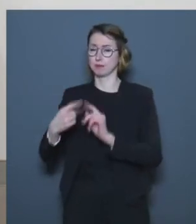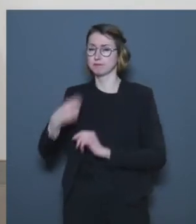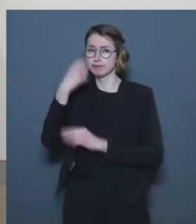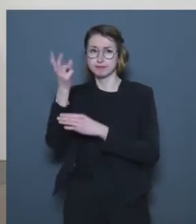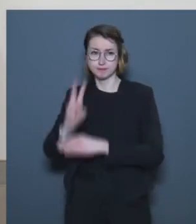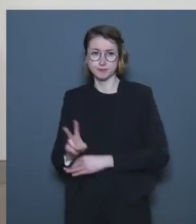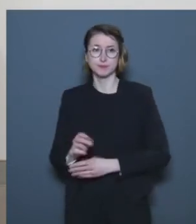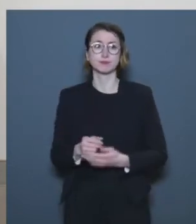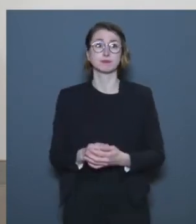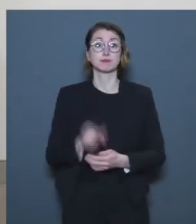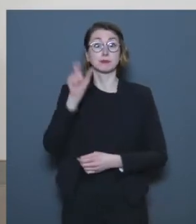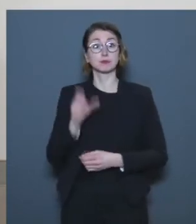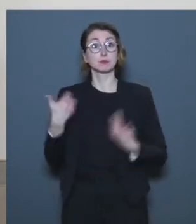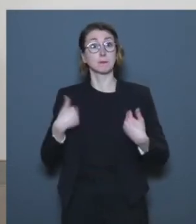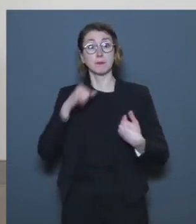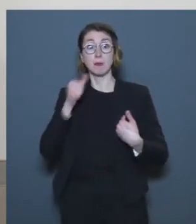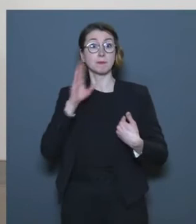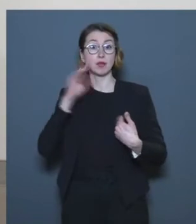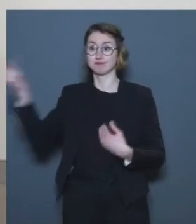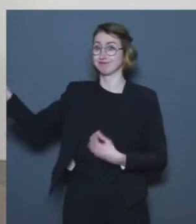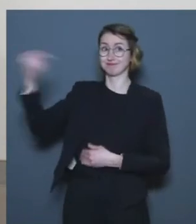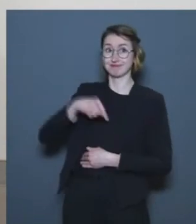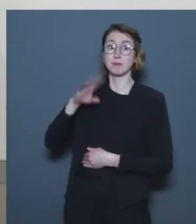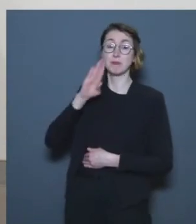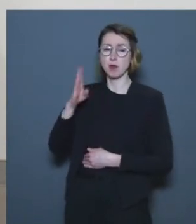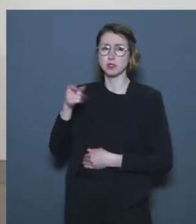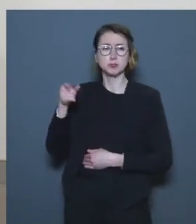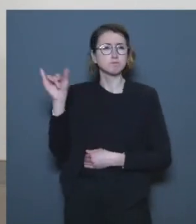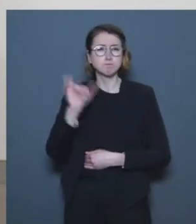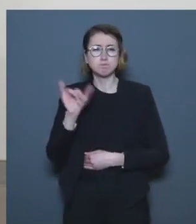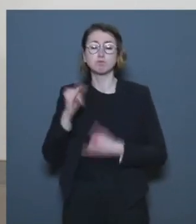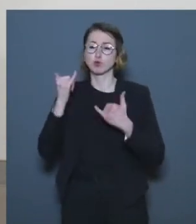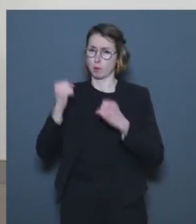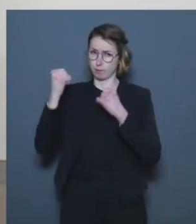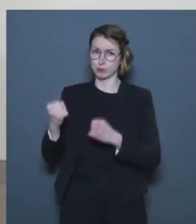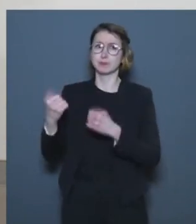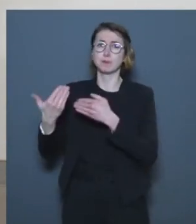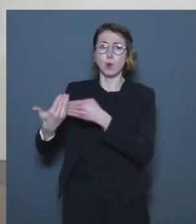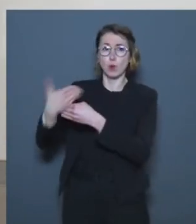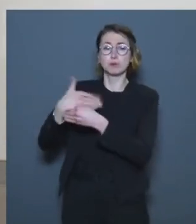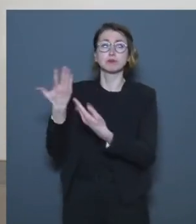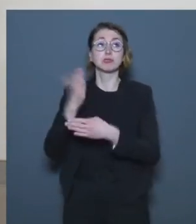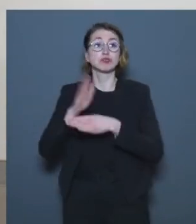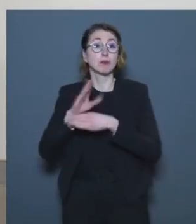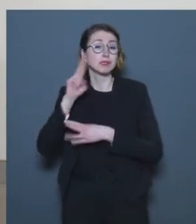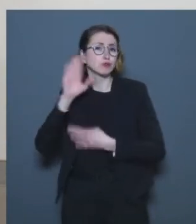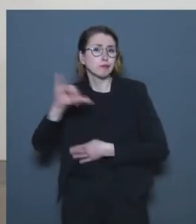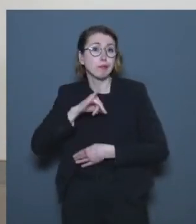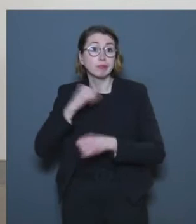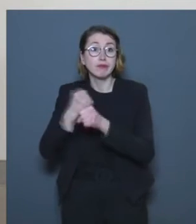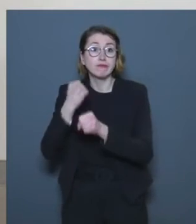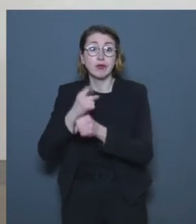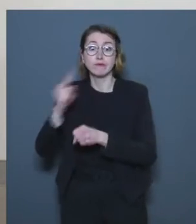entrent dans notre pays, qui entrent quand même dans notre pays, par exemple pour des raisons professionnelles,